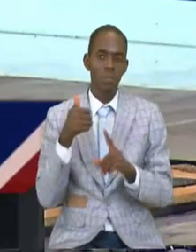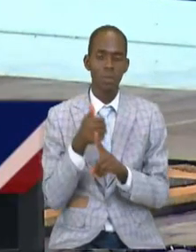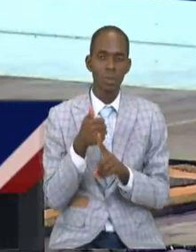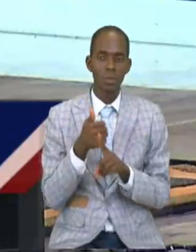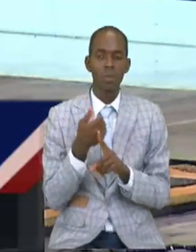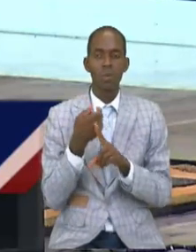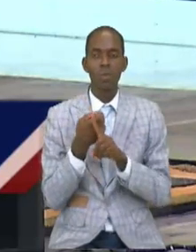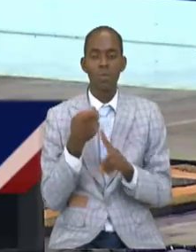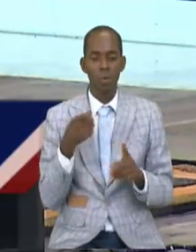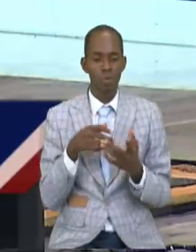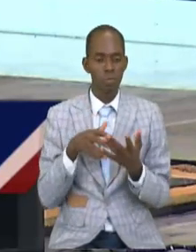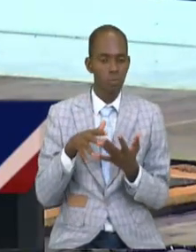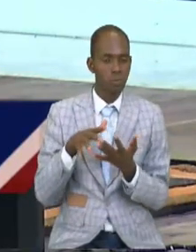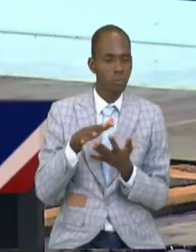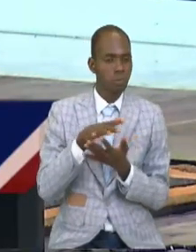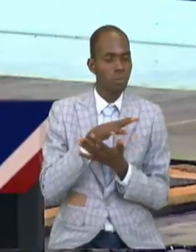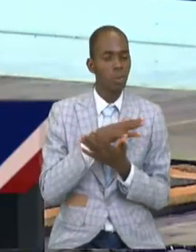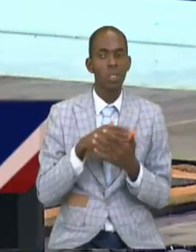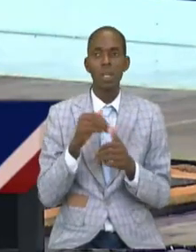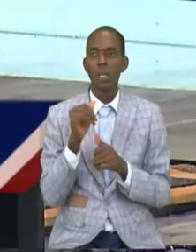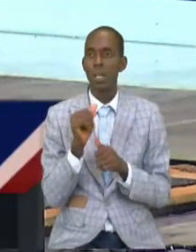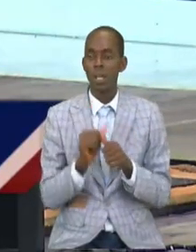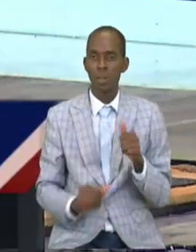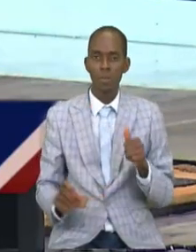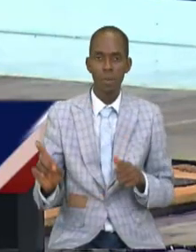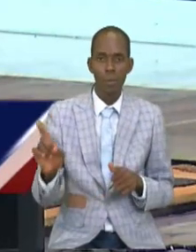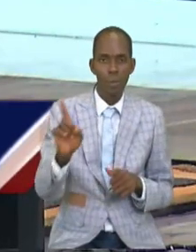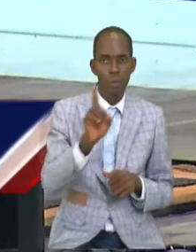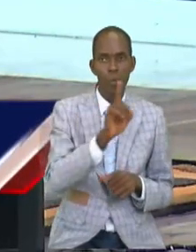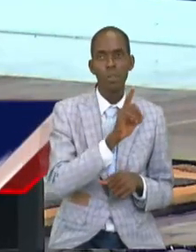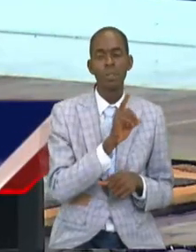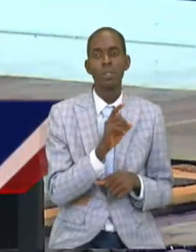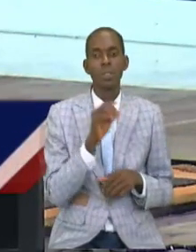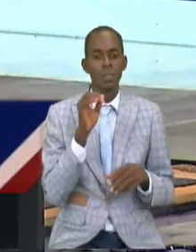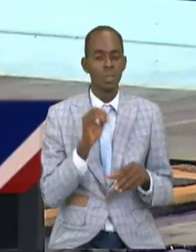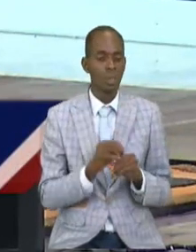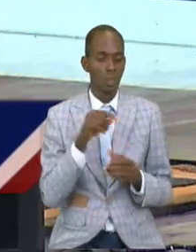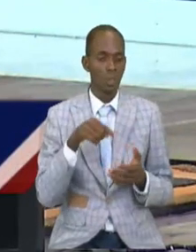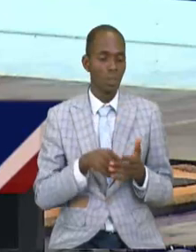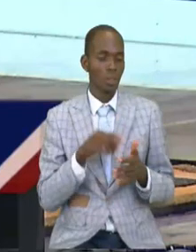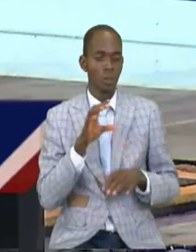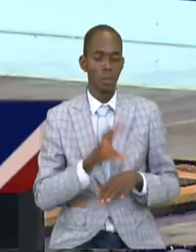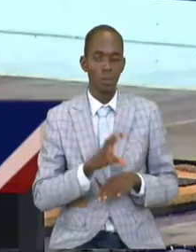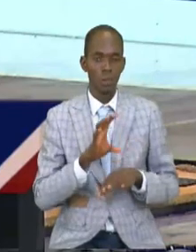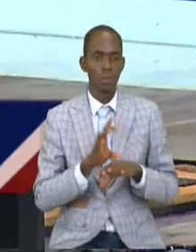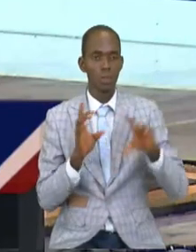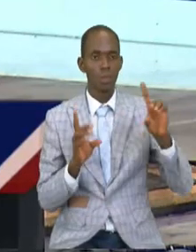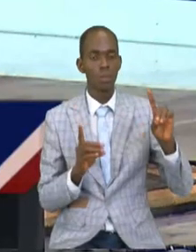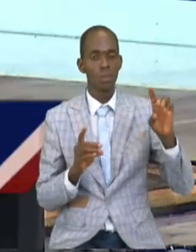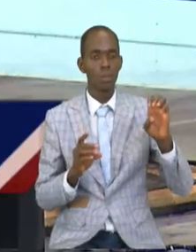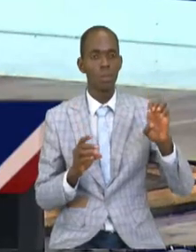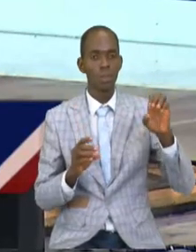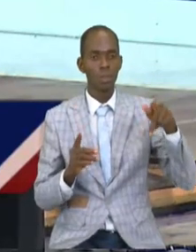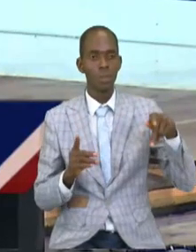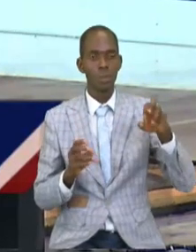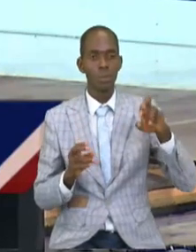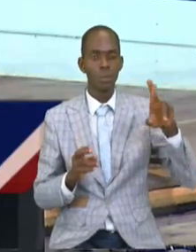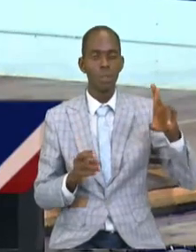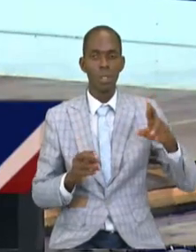conserve pur en s'abstenant de ces choses, tout le monde à l'église de la